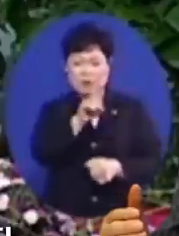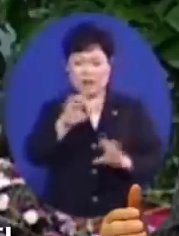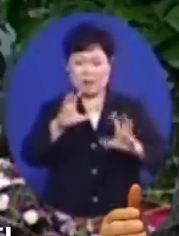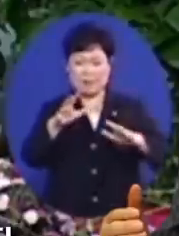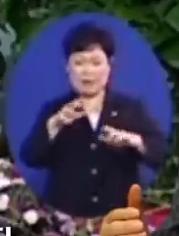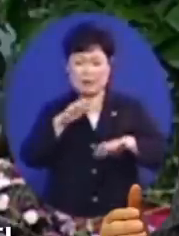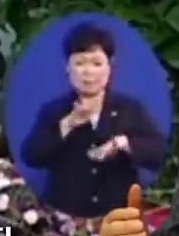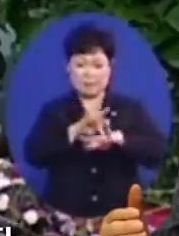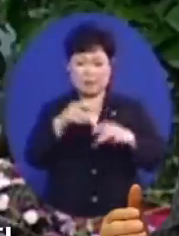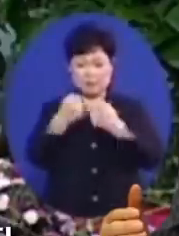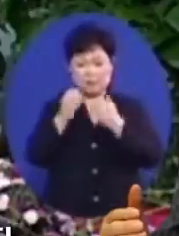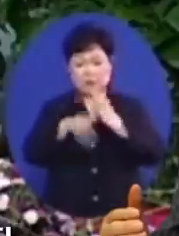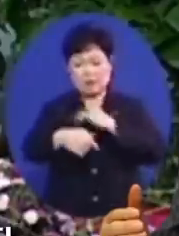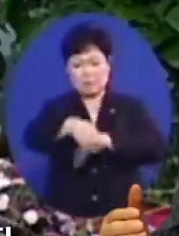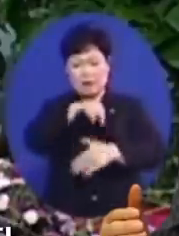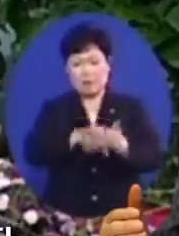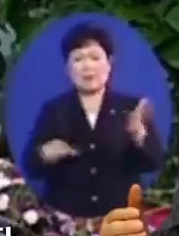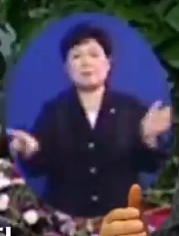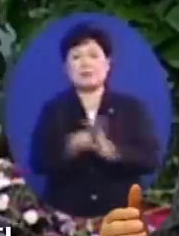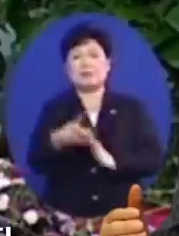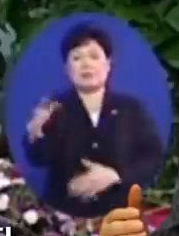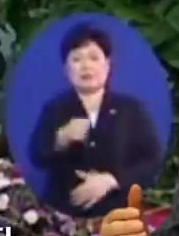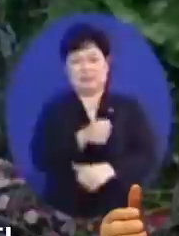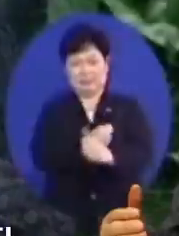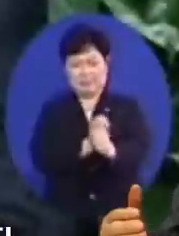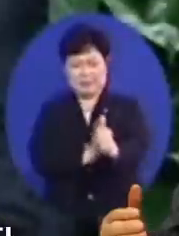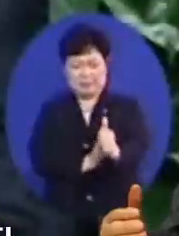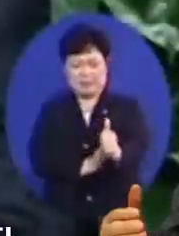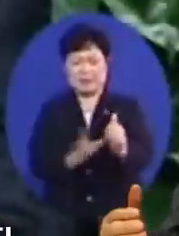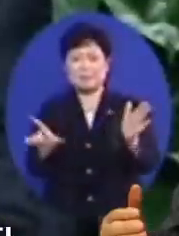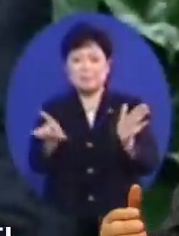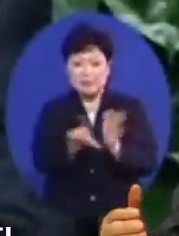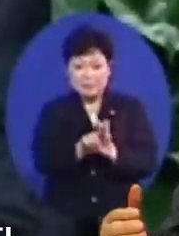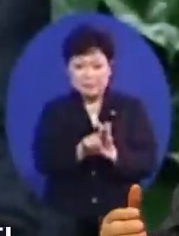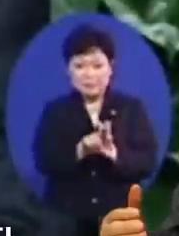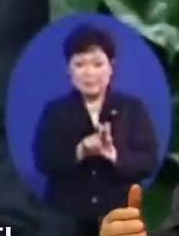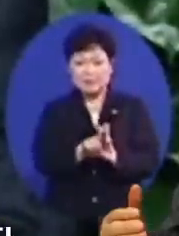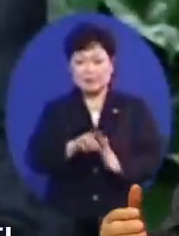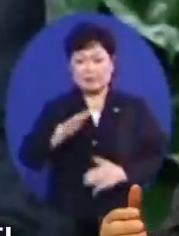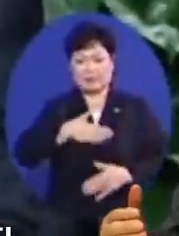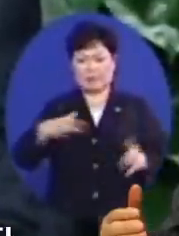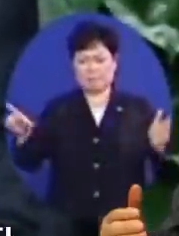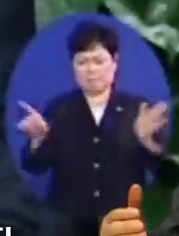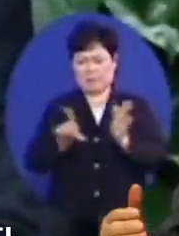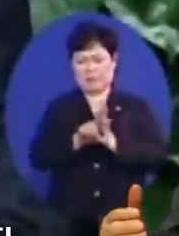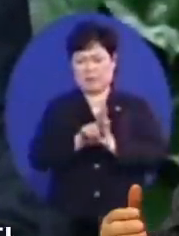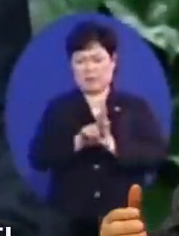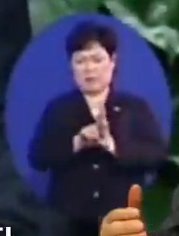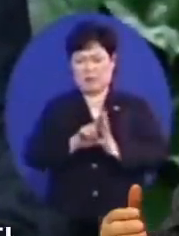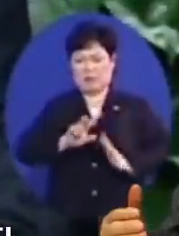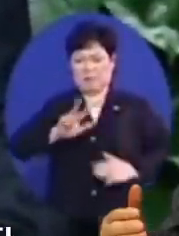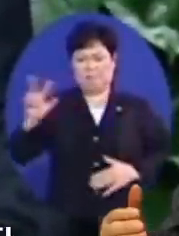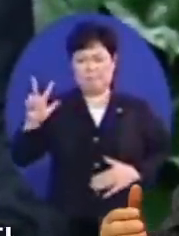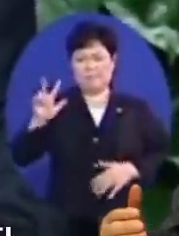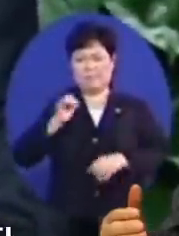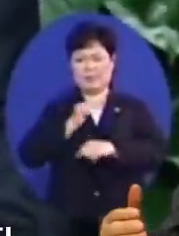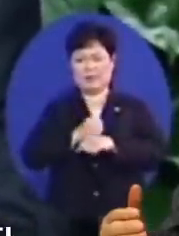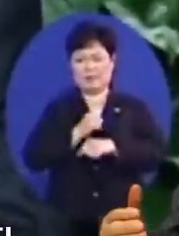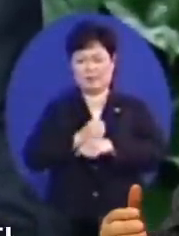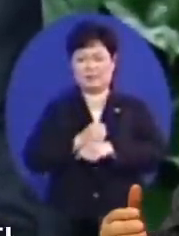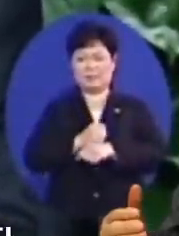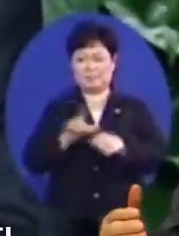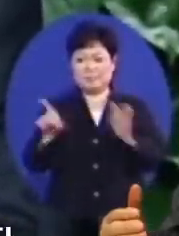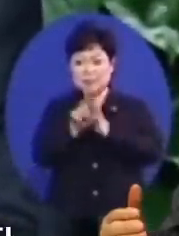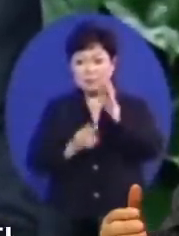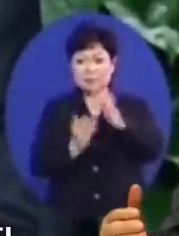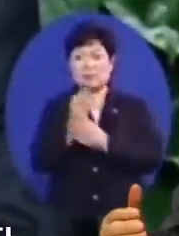마음에 믿음을 가져야 되는 것입니다. 믿음이라는 것은 내가 믿겠다고 결심을 해야 믿음이 생기지요. 가만히 있는데